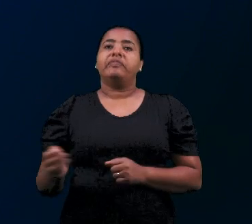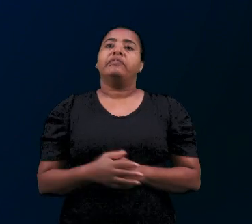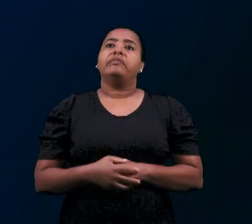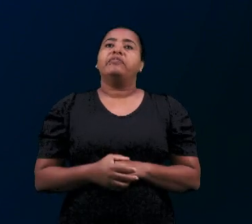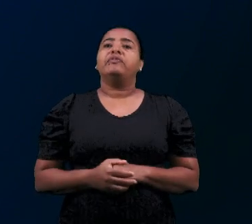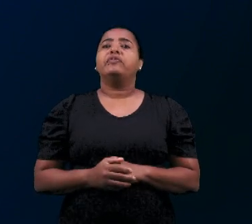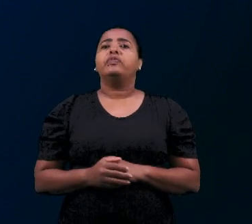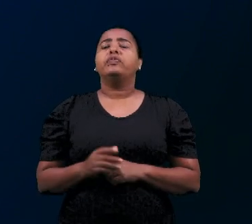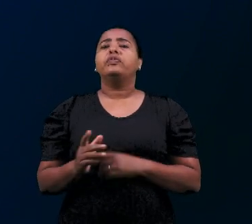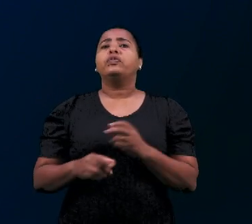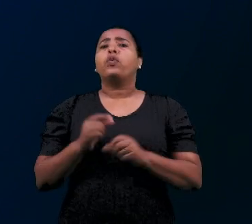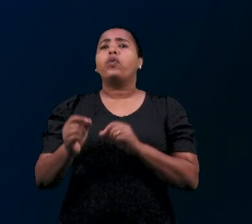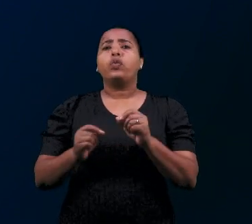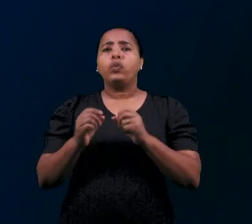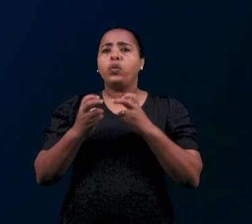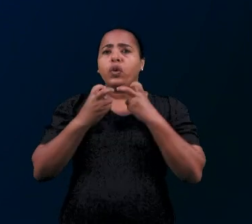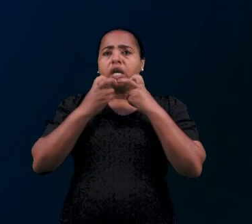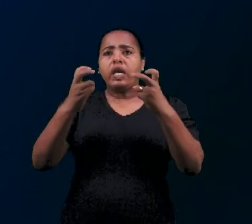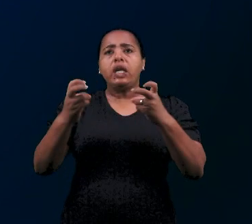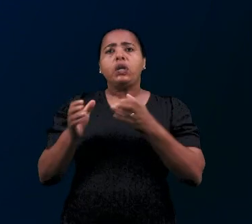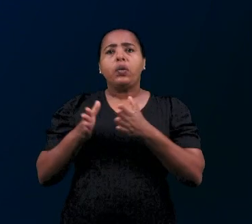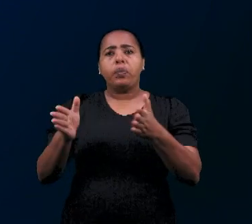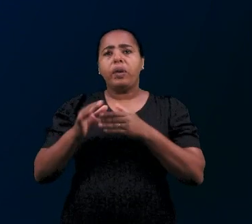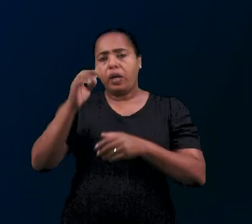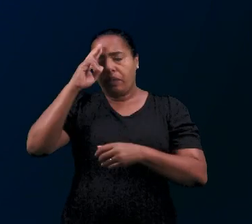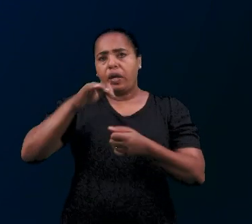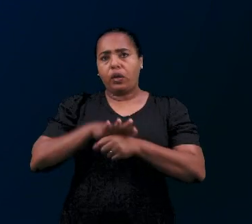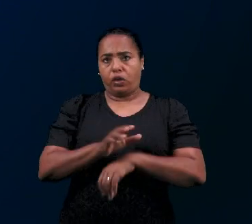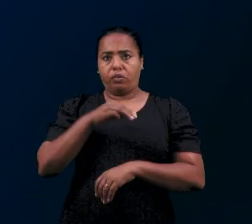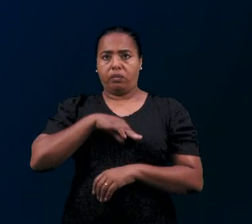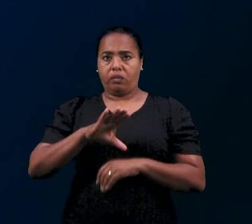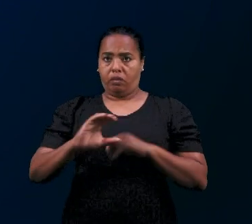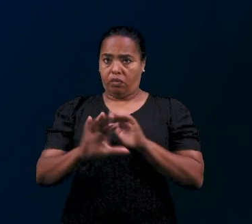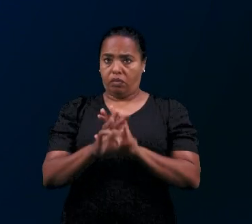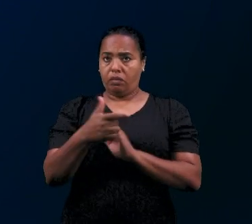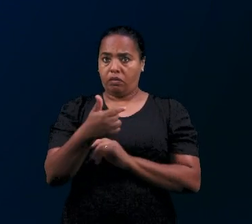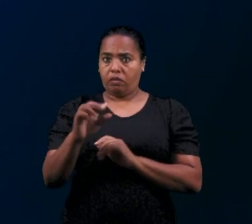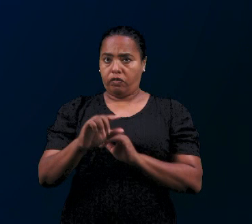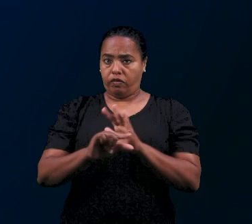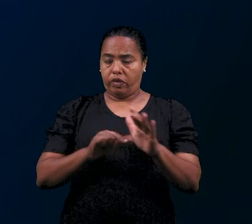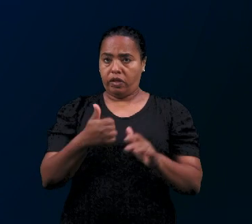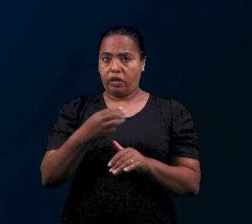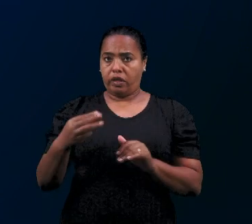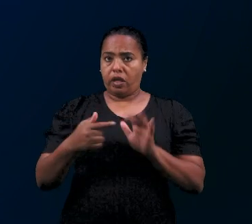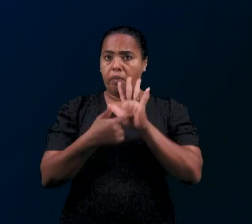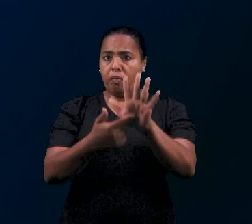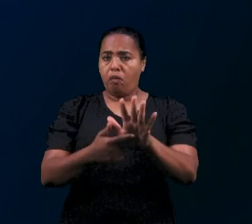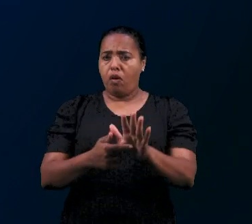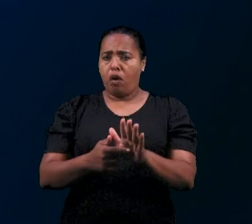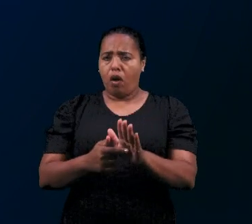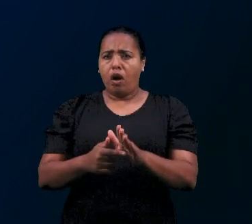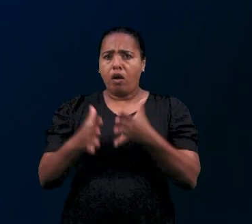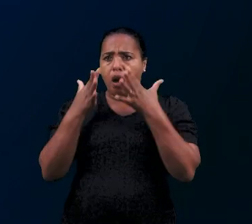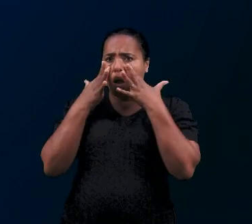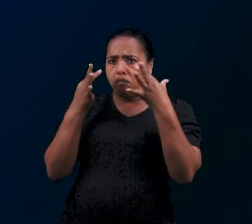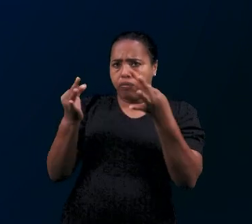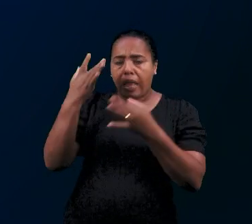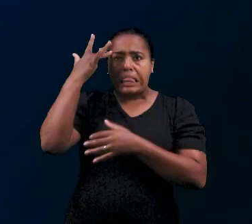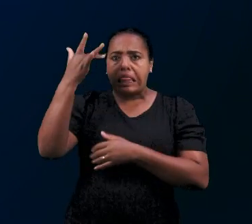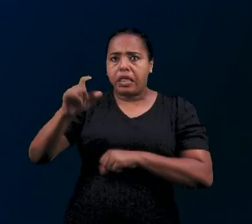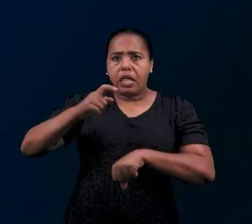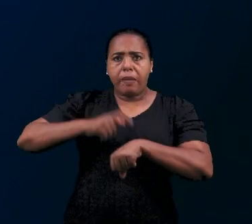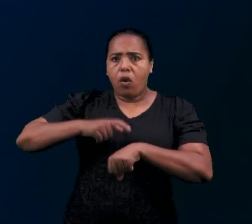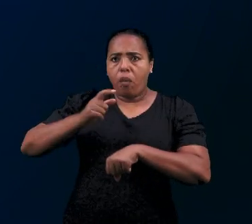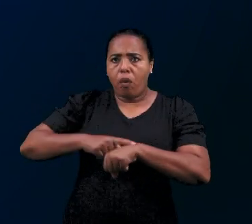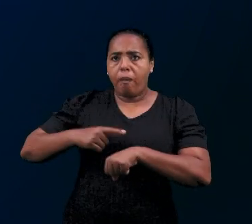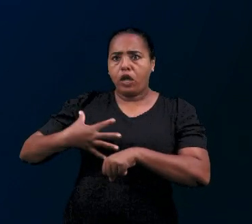jour marqué pour le cri de la minuit? En Matthieu chapitre 25, verset 13, on nous dit « Veillez donc, car vous ne connaissez ni le jour ni